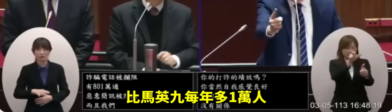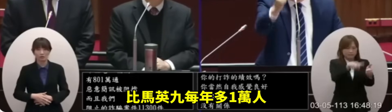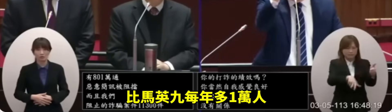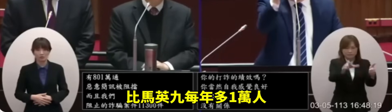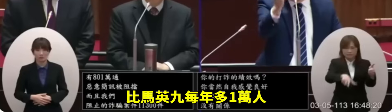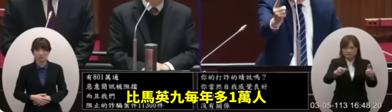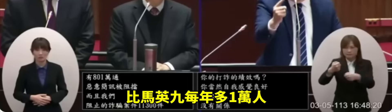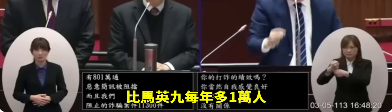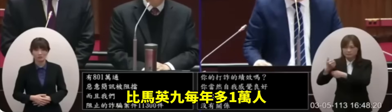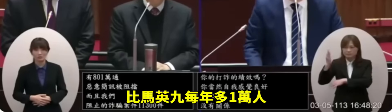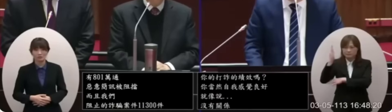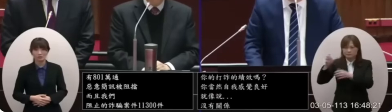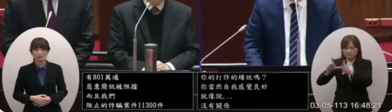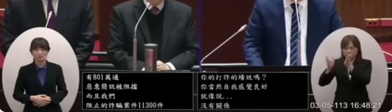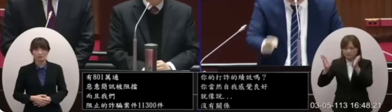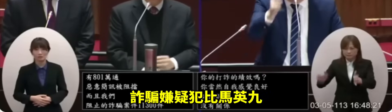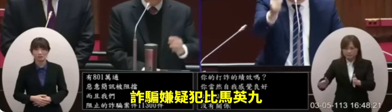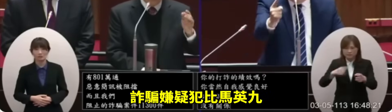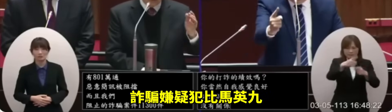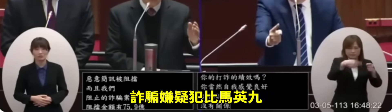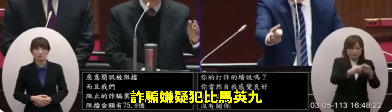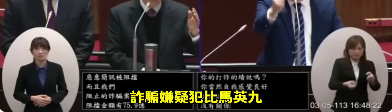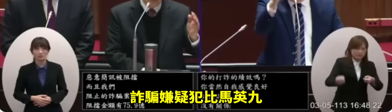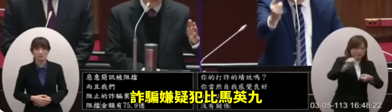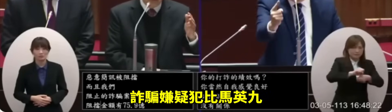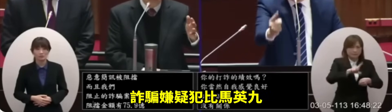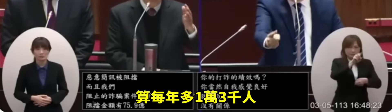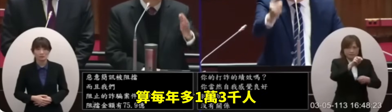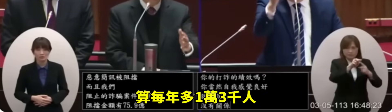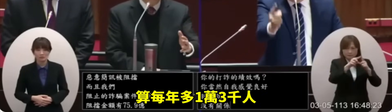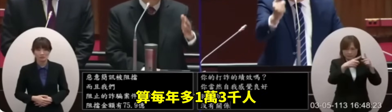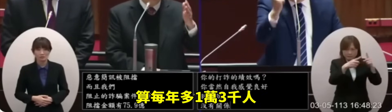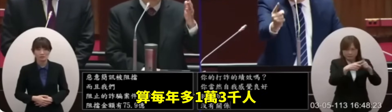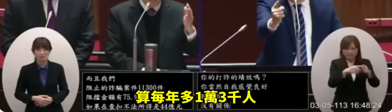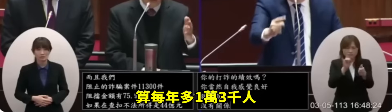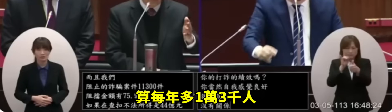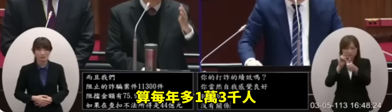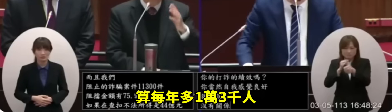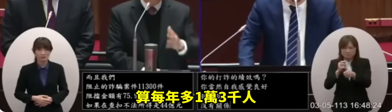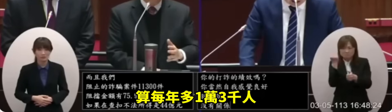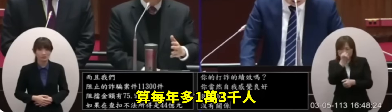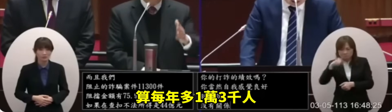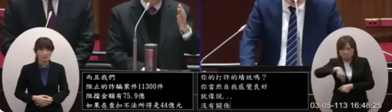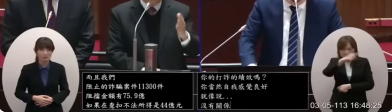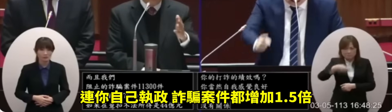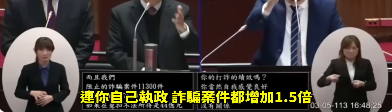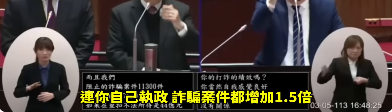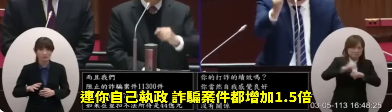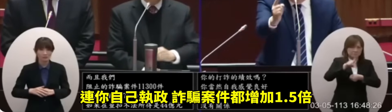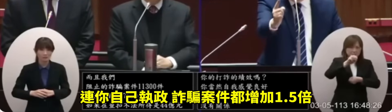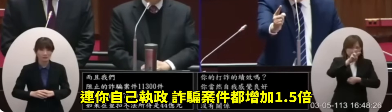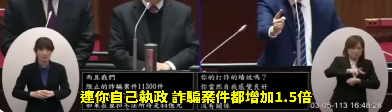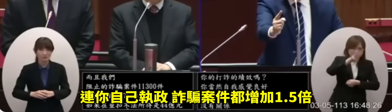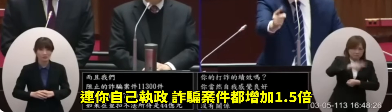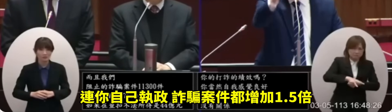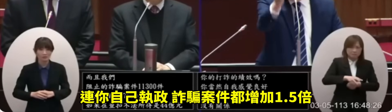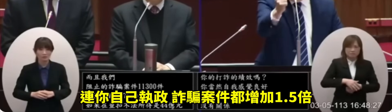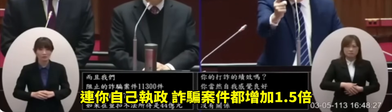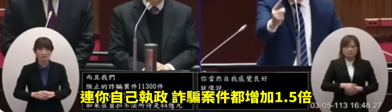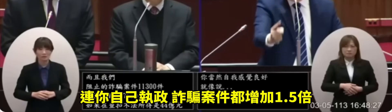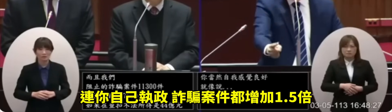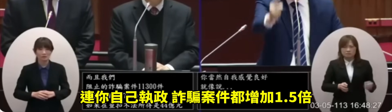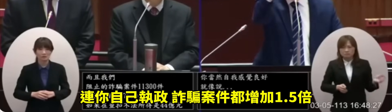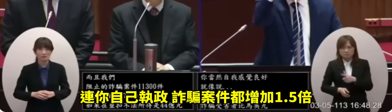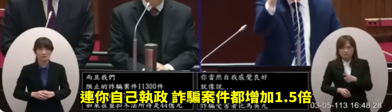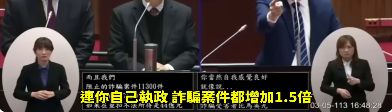英九每年多10,000人，诈骗嫌疑犯比马英九算每年多13,000人，连你自己执政，